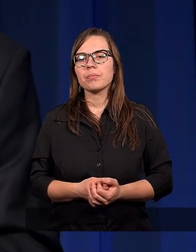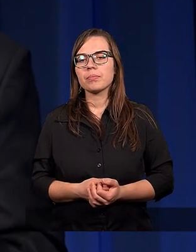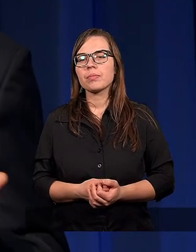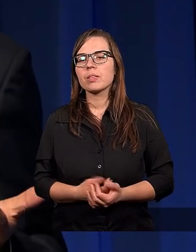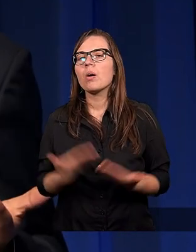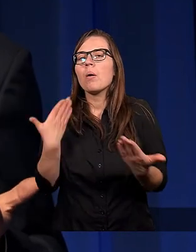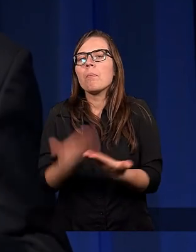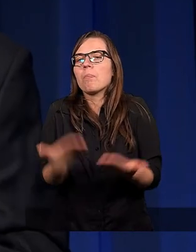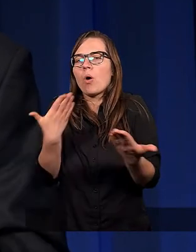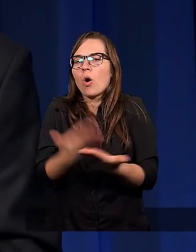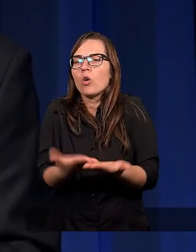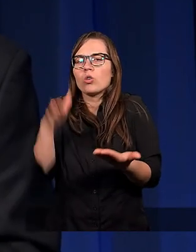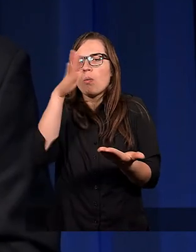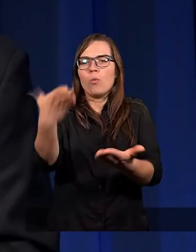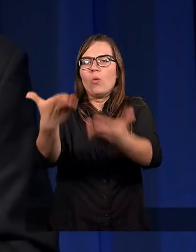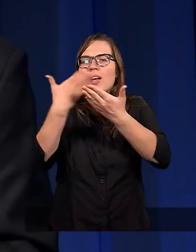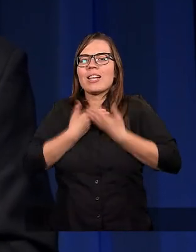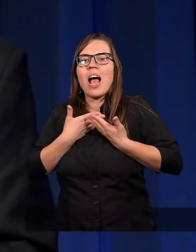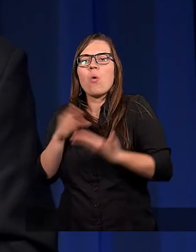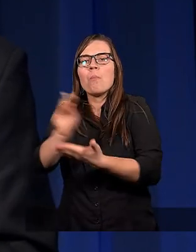Po co mi Bóg dał do ręki Słowo Boże?